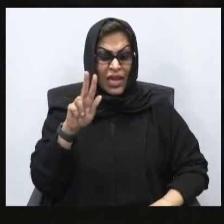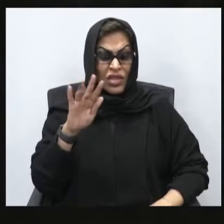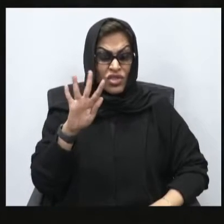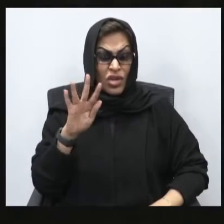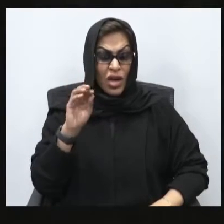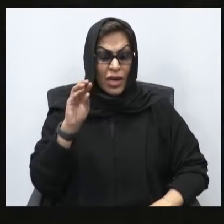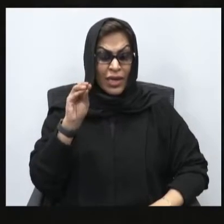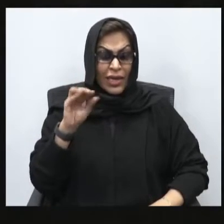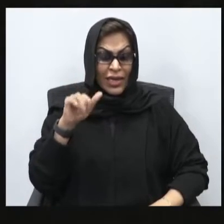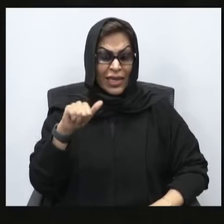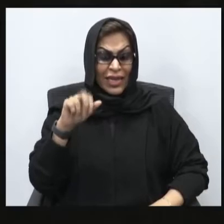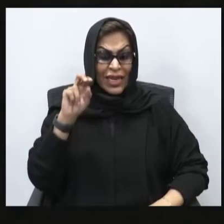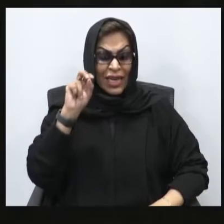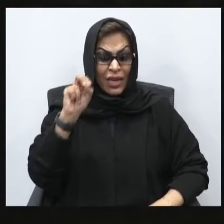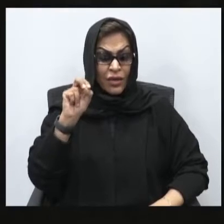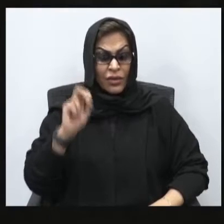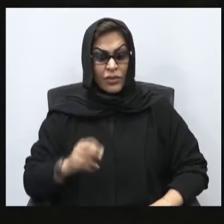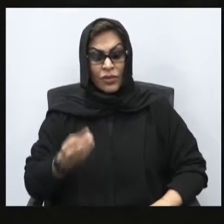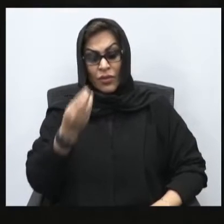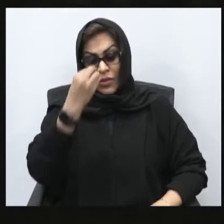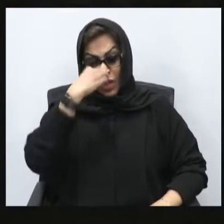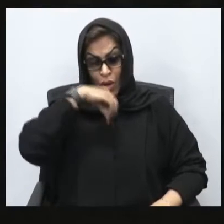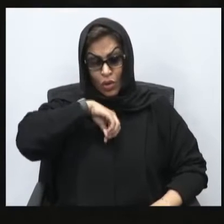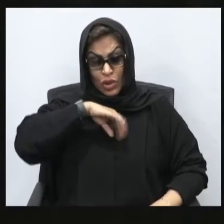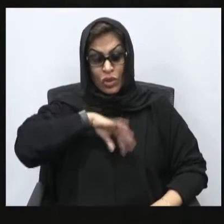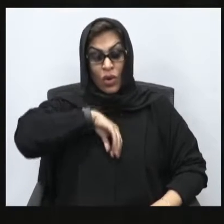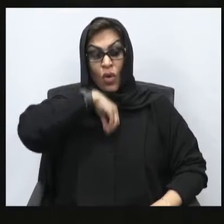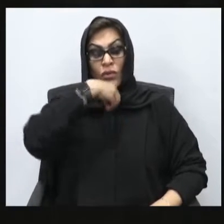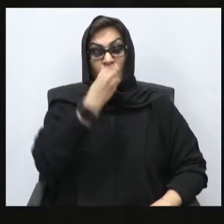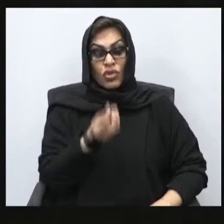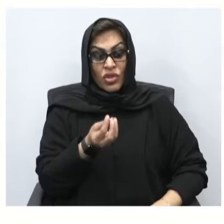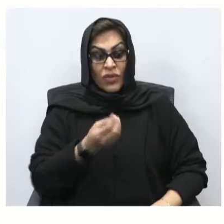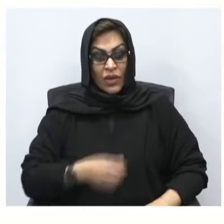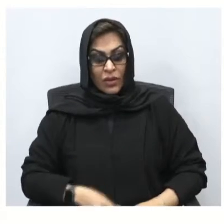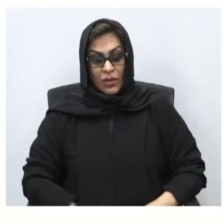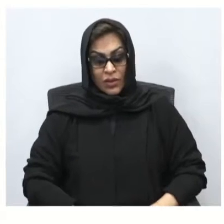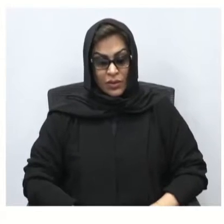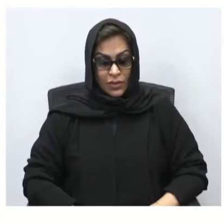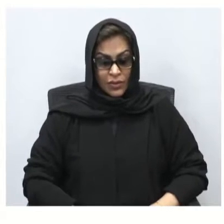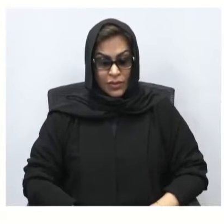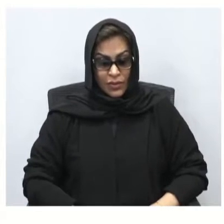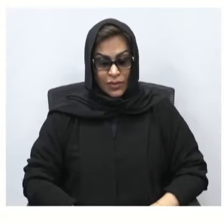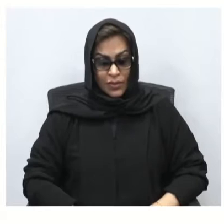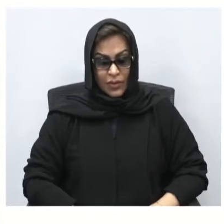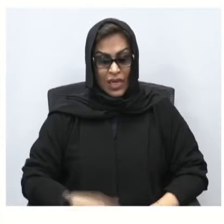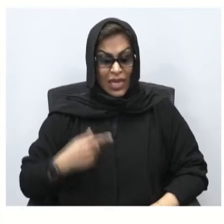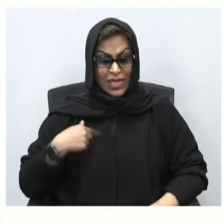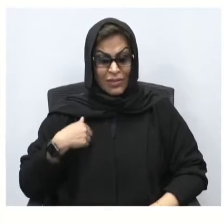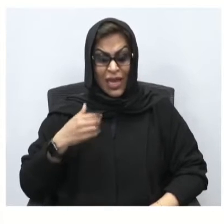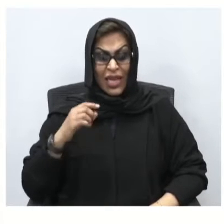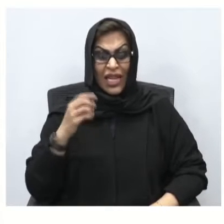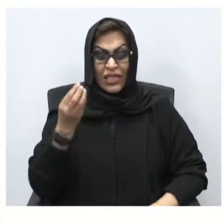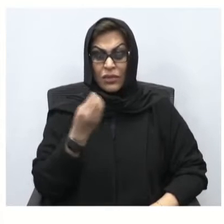الكيميائيه في داخل الخلايا لانتاج الطاقه ويسمى التنفس الخلوي